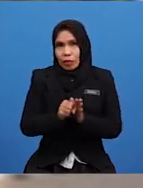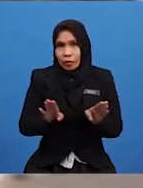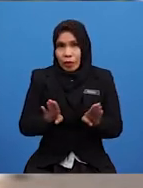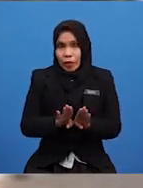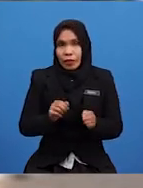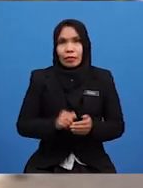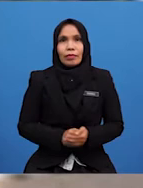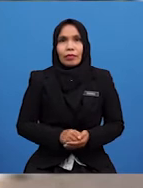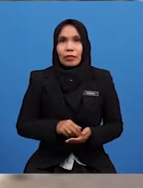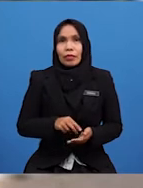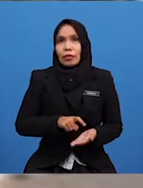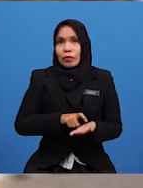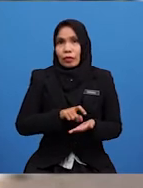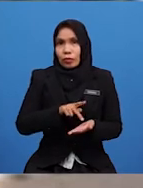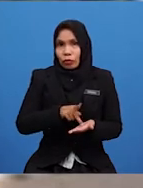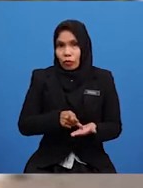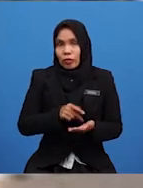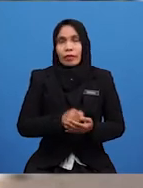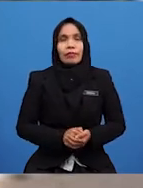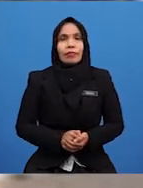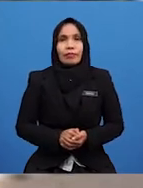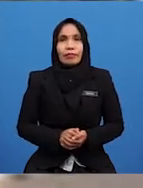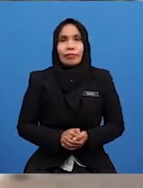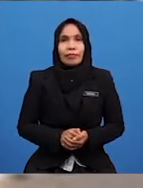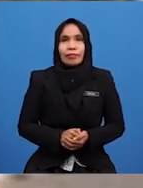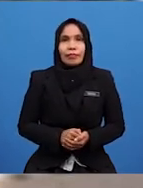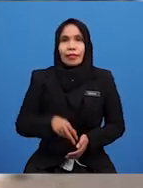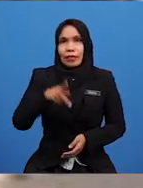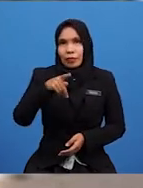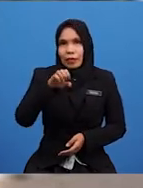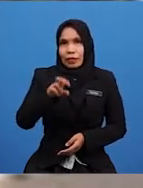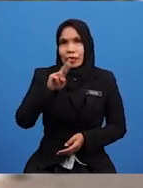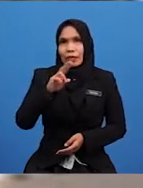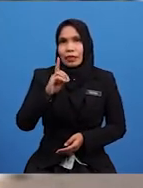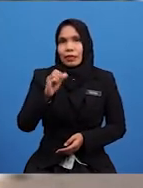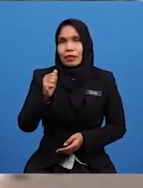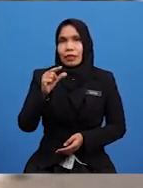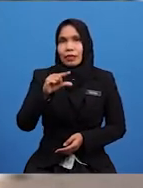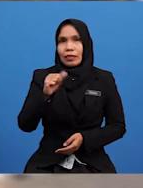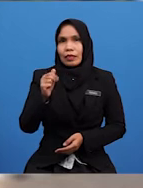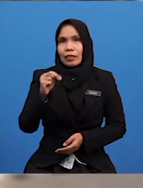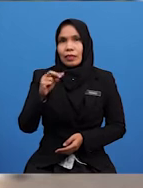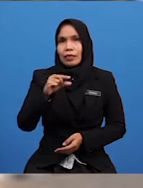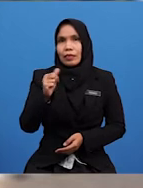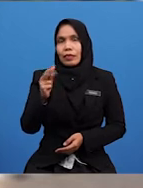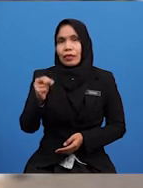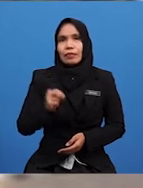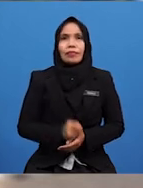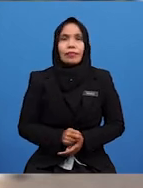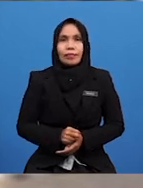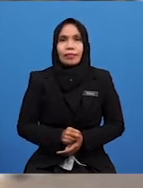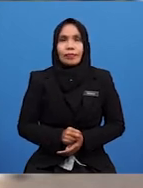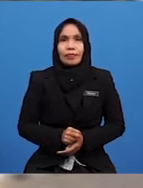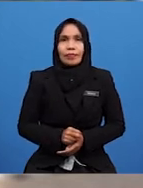antarabangsa. Sebagai rakyat Malaysia, kita mesti bekerjasama untuk mengembalikan peranan negara